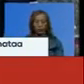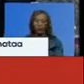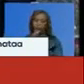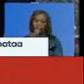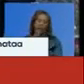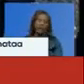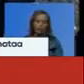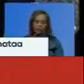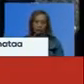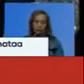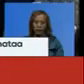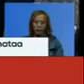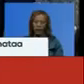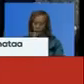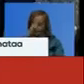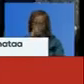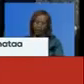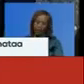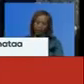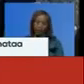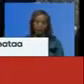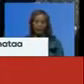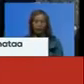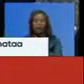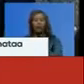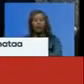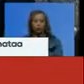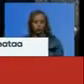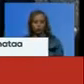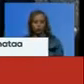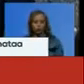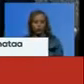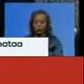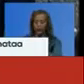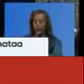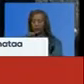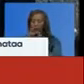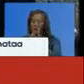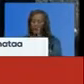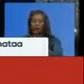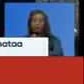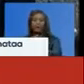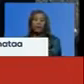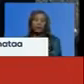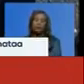በቅንነት በታታሪነት እንዲሁም ህግና ስርዓትን መሰረት በማድረግ